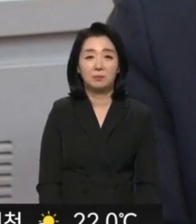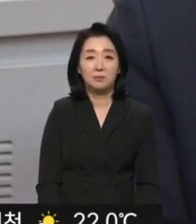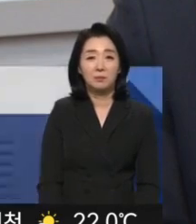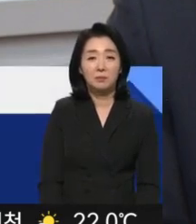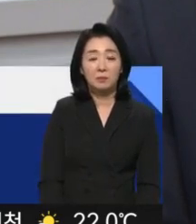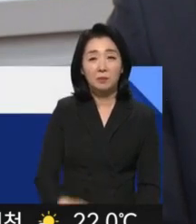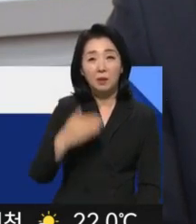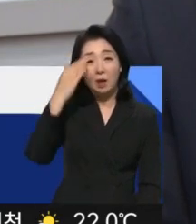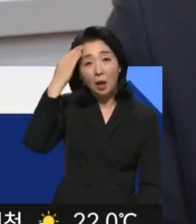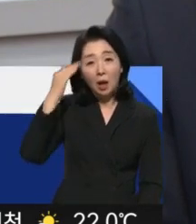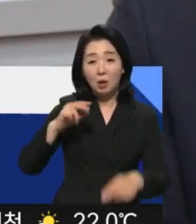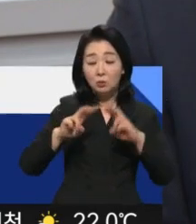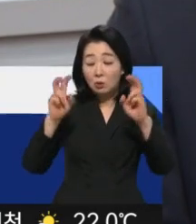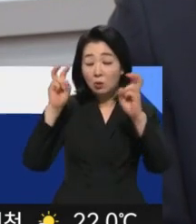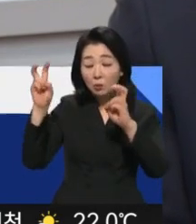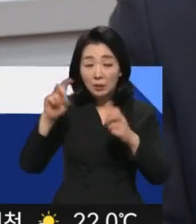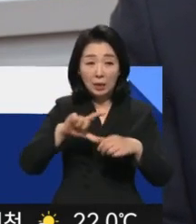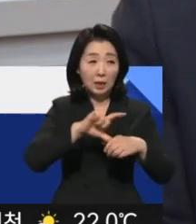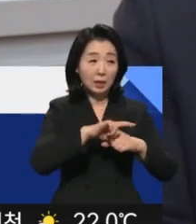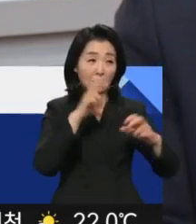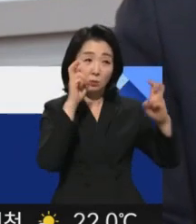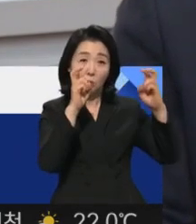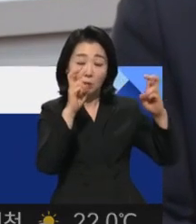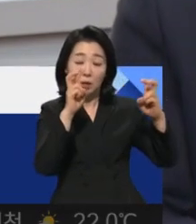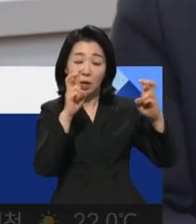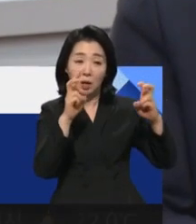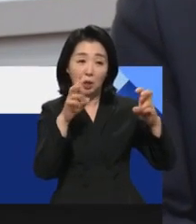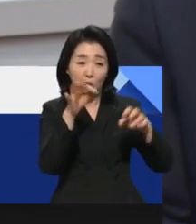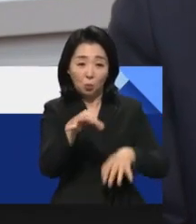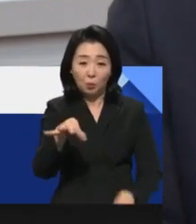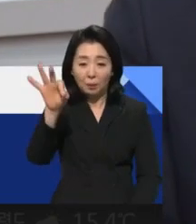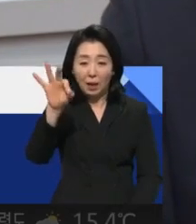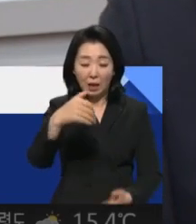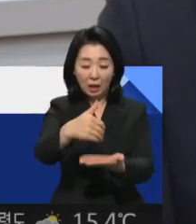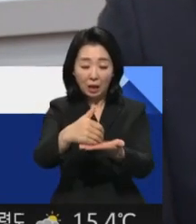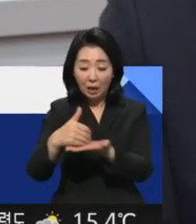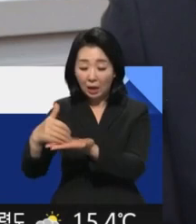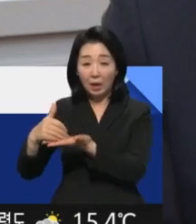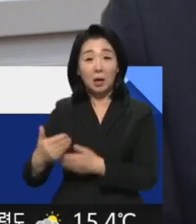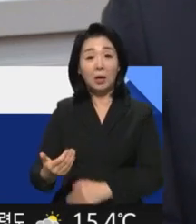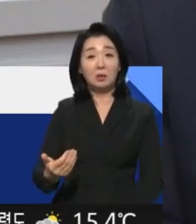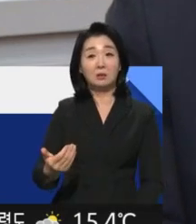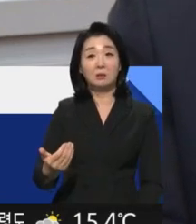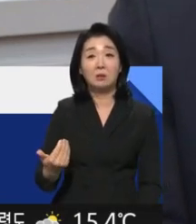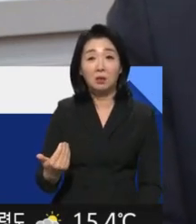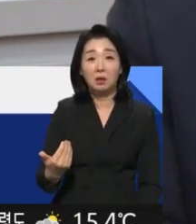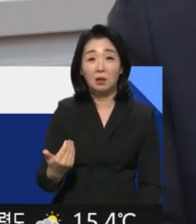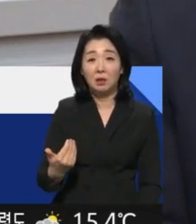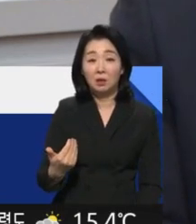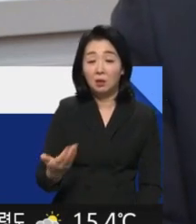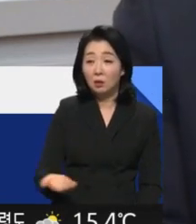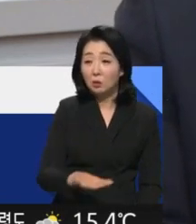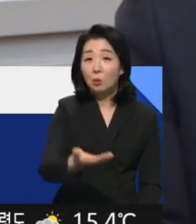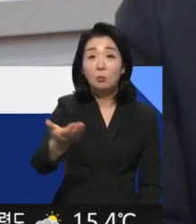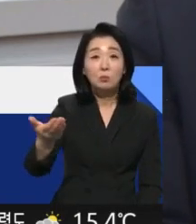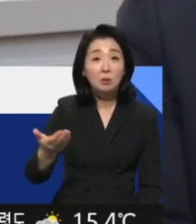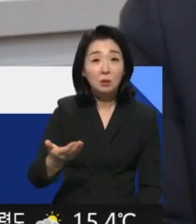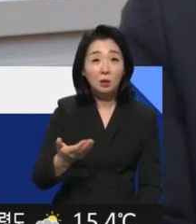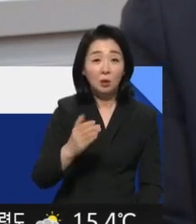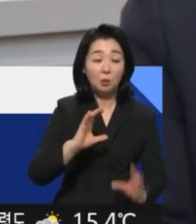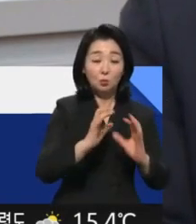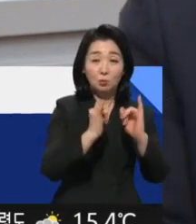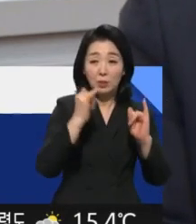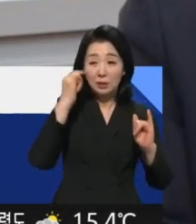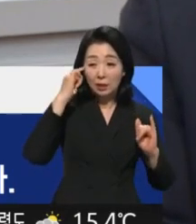한전과 가스공사가 요금 인상을 요구하기에 앞서 자구 노력이 국민 눈높이에 맞는지 스스로에 물어봐야 할